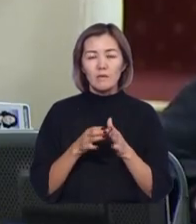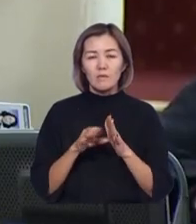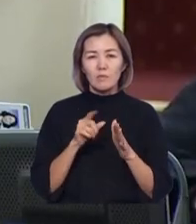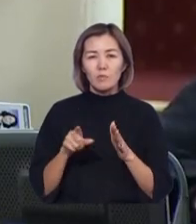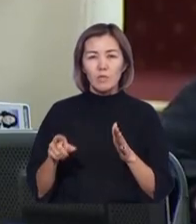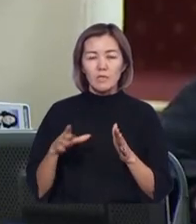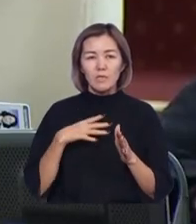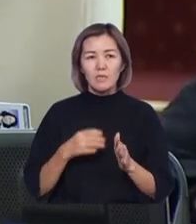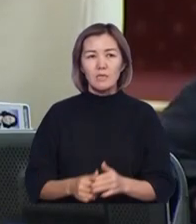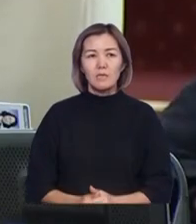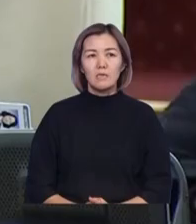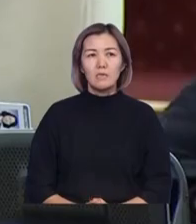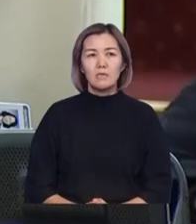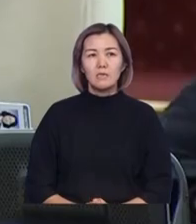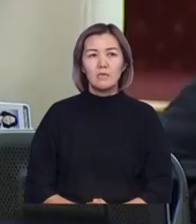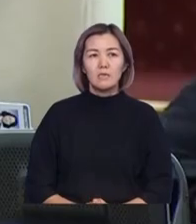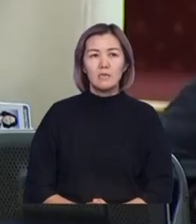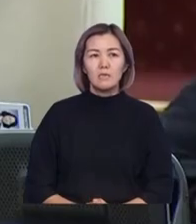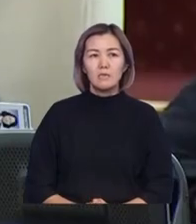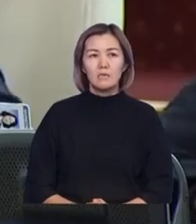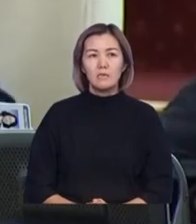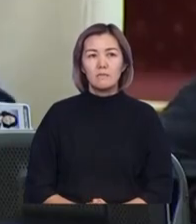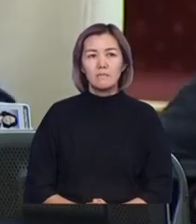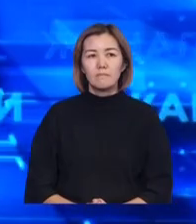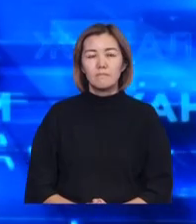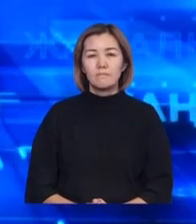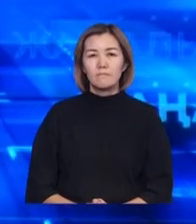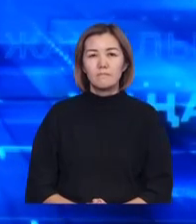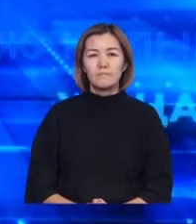депутаттары Керімбек, Қожасбаев, Әшімжанов.